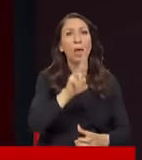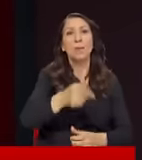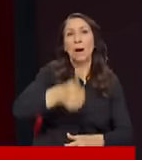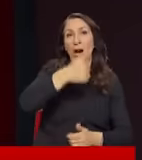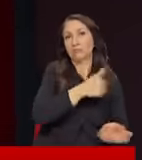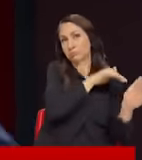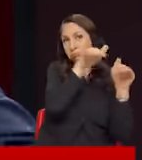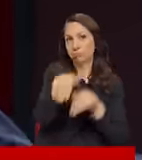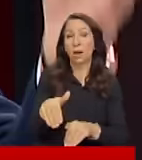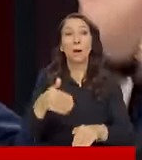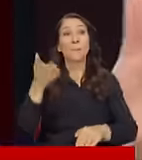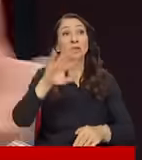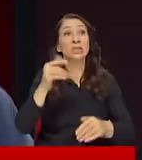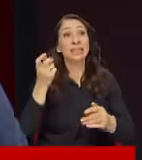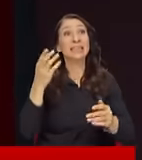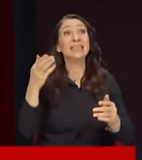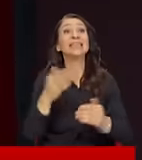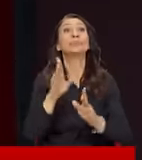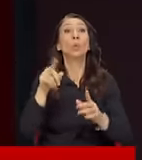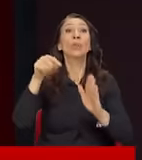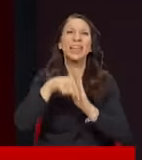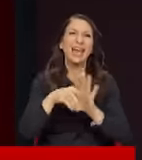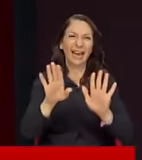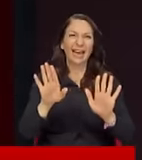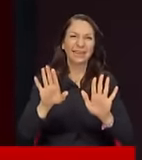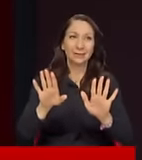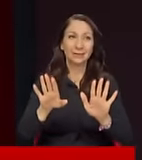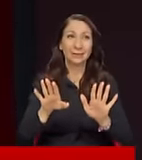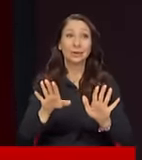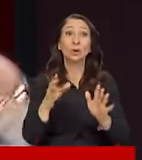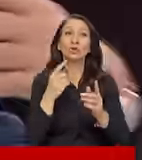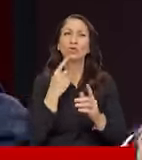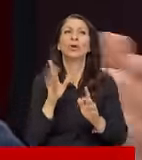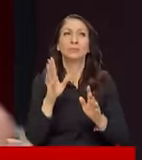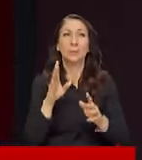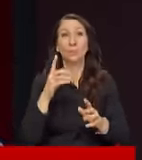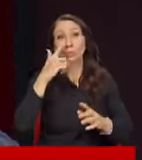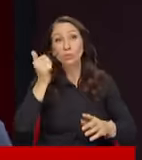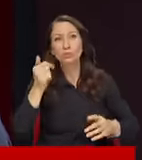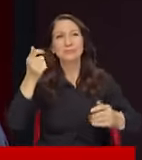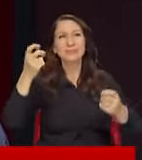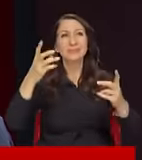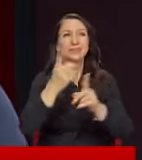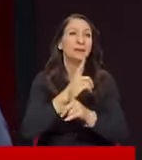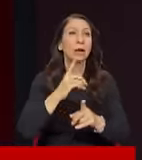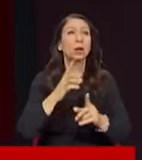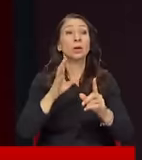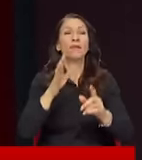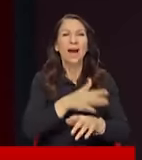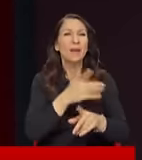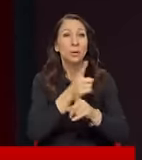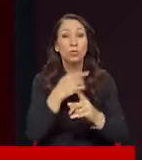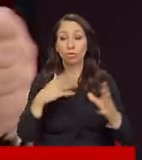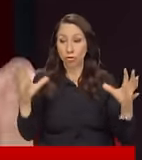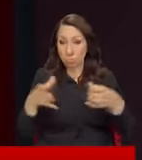bakan geldik. Başkaları da var, girmeyeceğim o detaylara. Yani girmeyeceğim bürokrasinin detaylarına falan. Toplandık